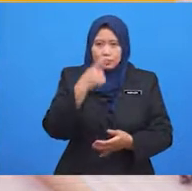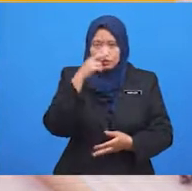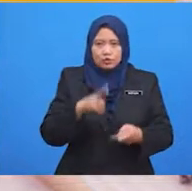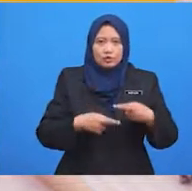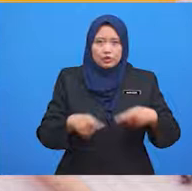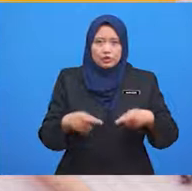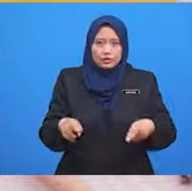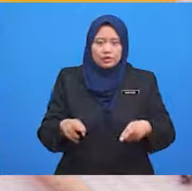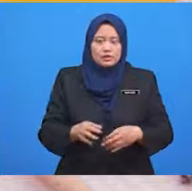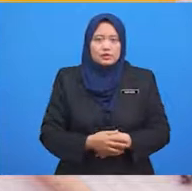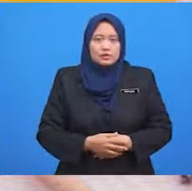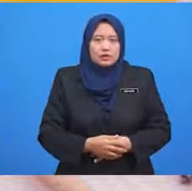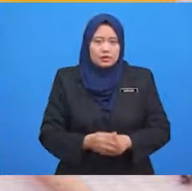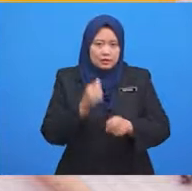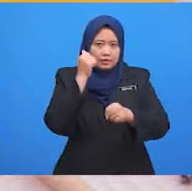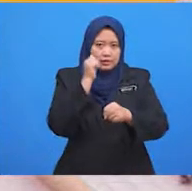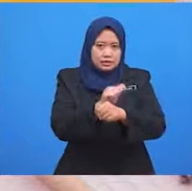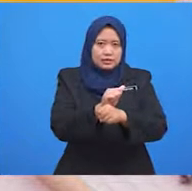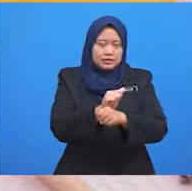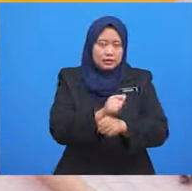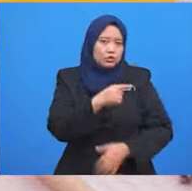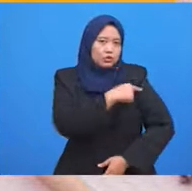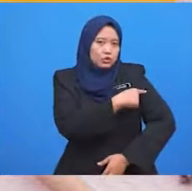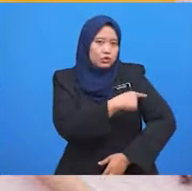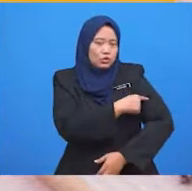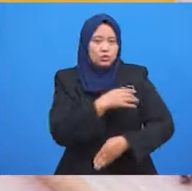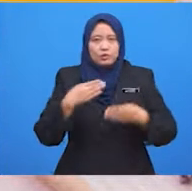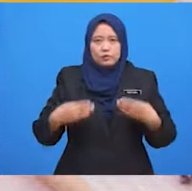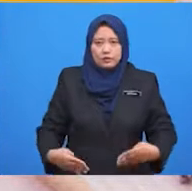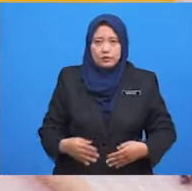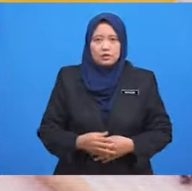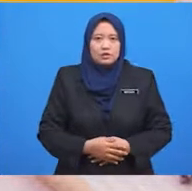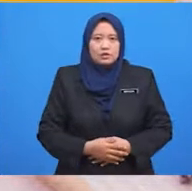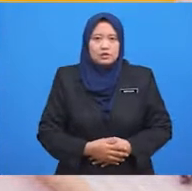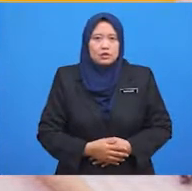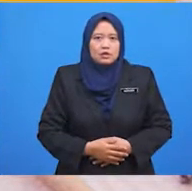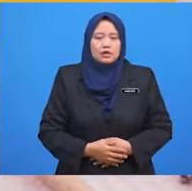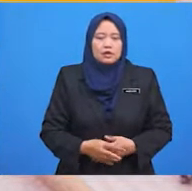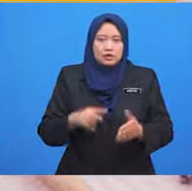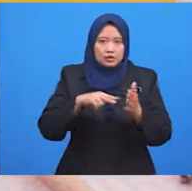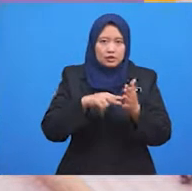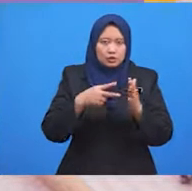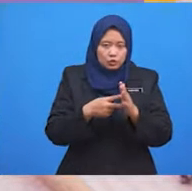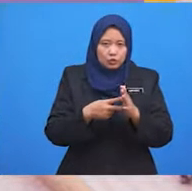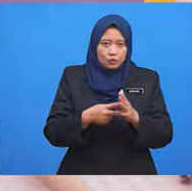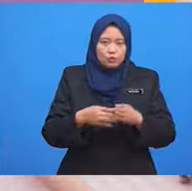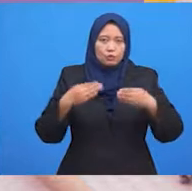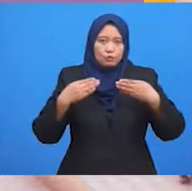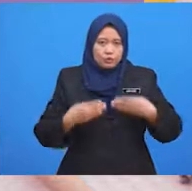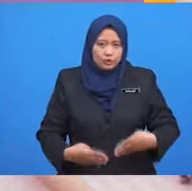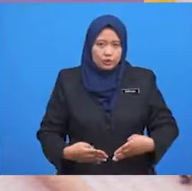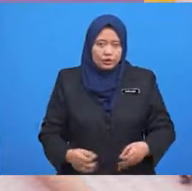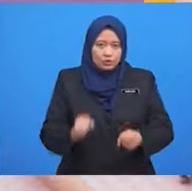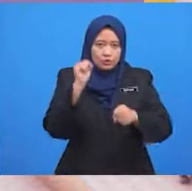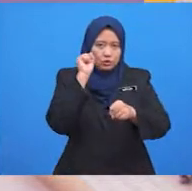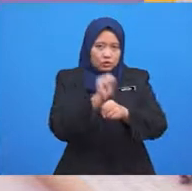merangsang keteguhan dan keanjalan otot-otot badan, iaitu body contour lifting. Selain itu, ia